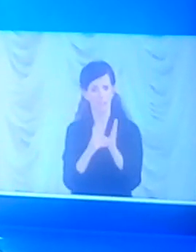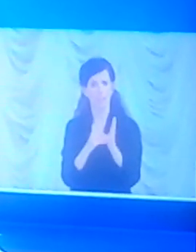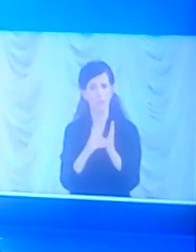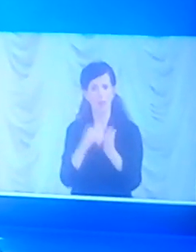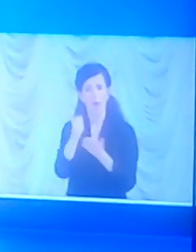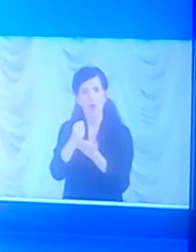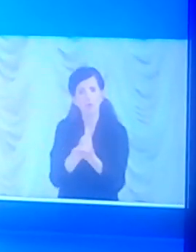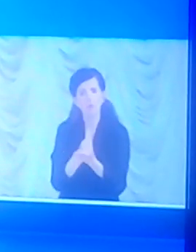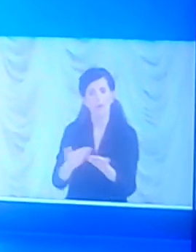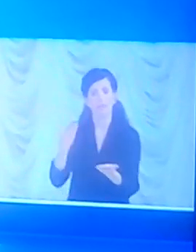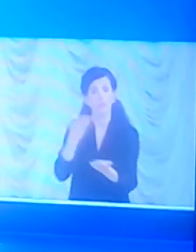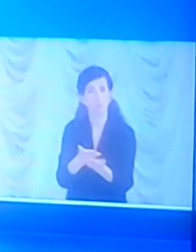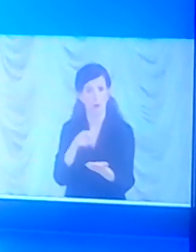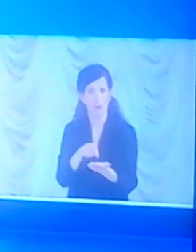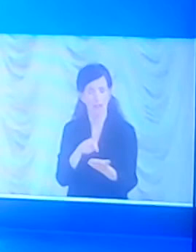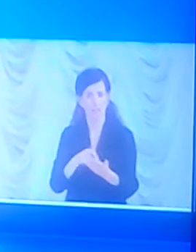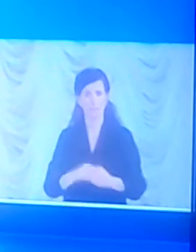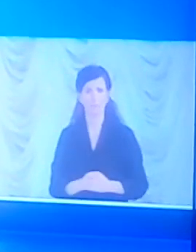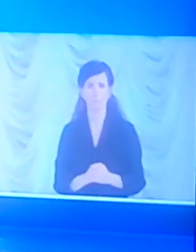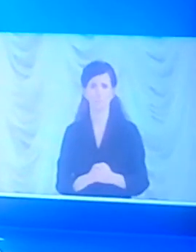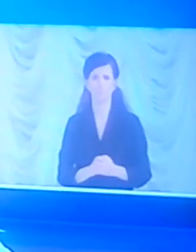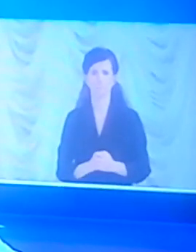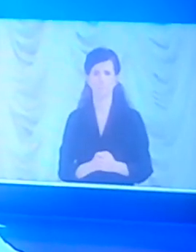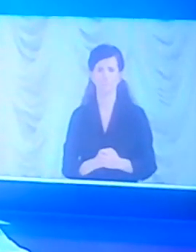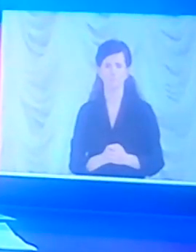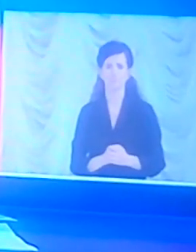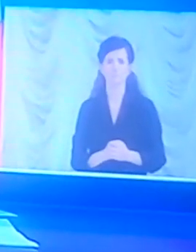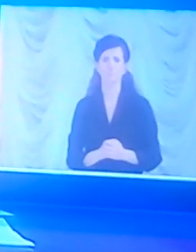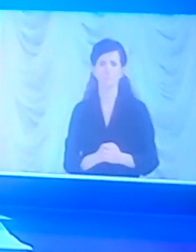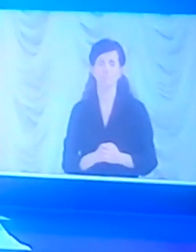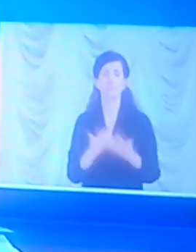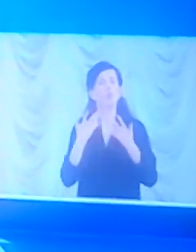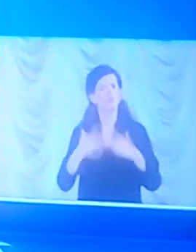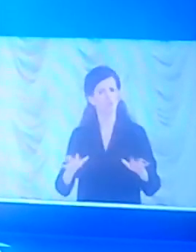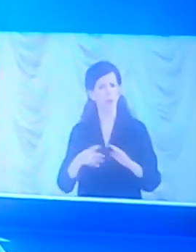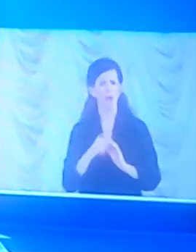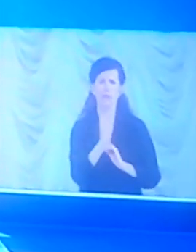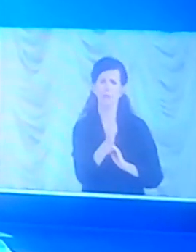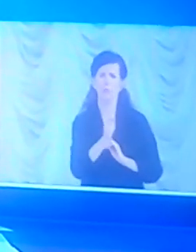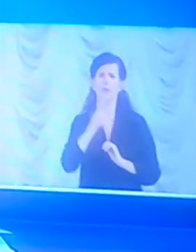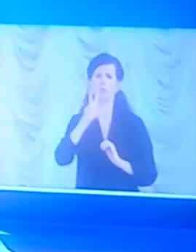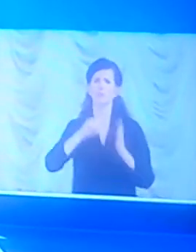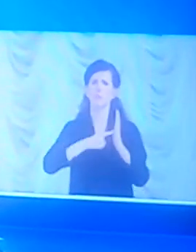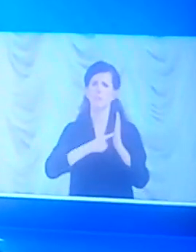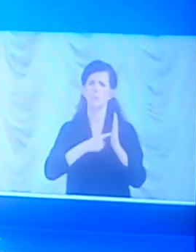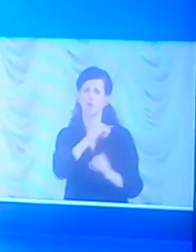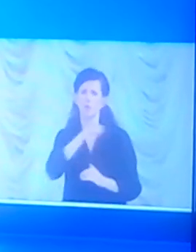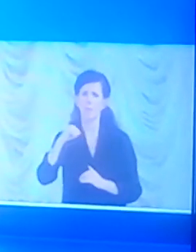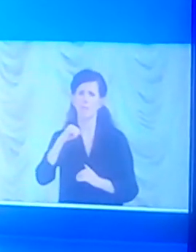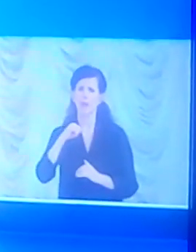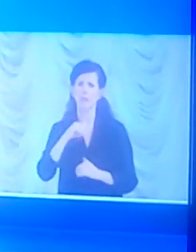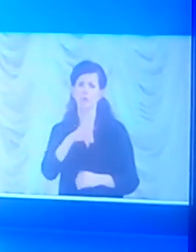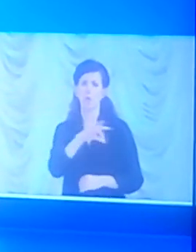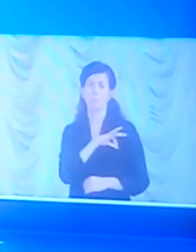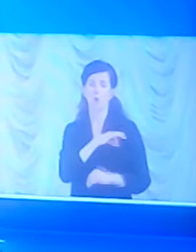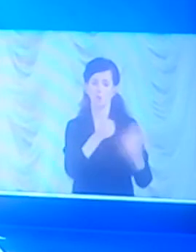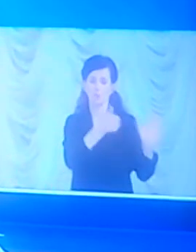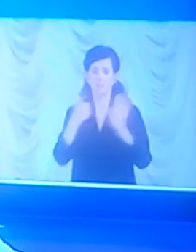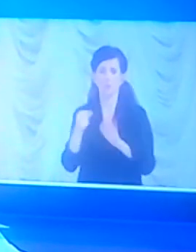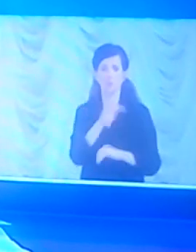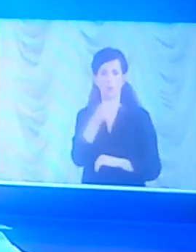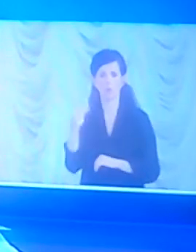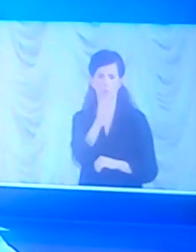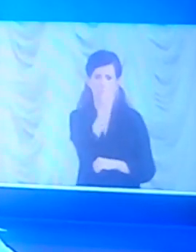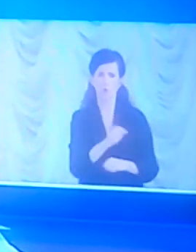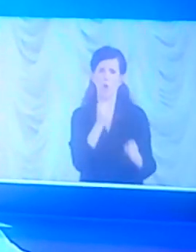congedi richieste. E ancora abbiamo già liquidato quasi 3 milioni e mezzo di bonus da 600 euro per